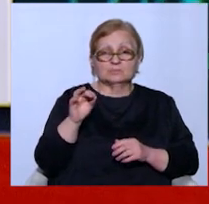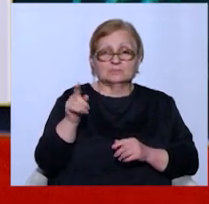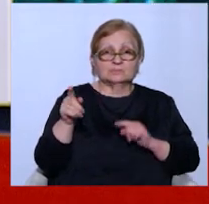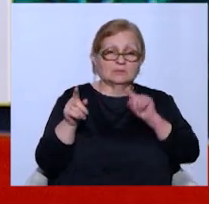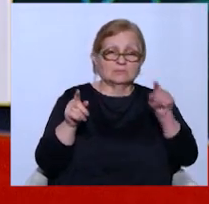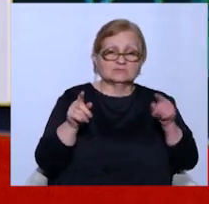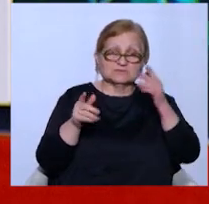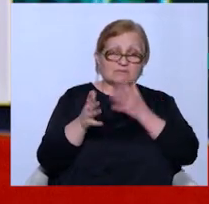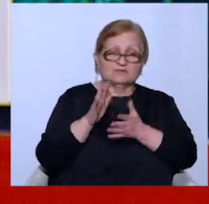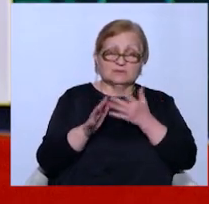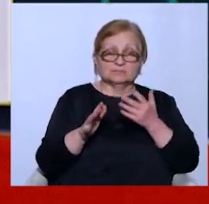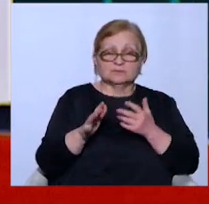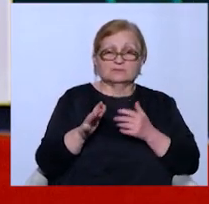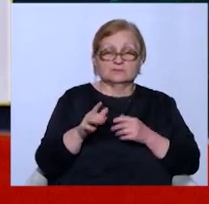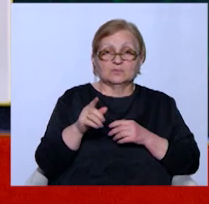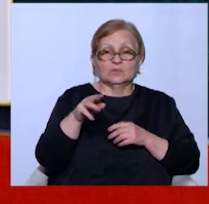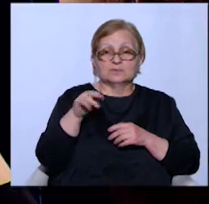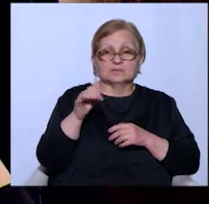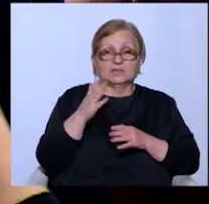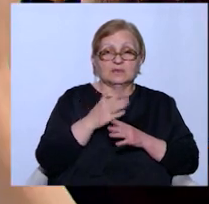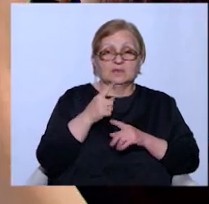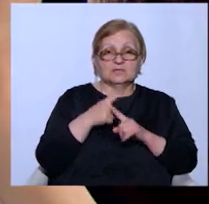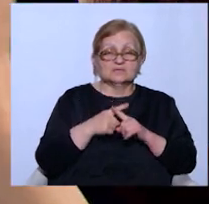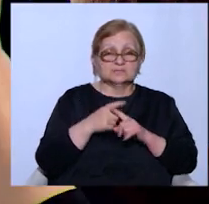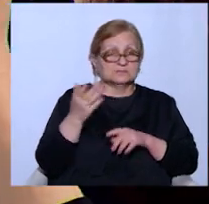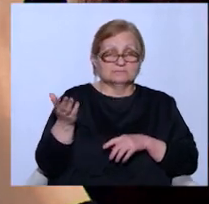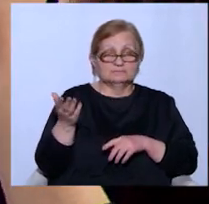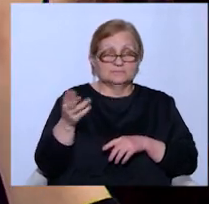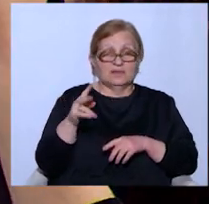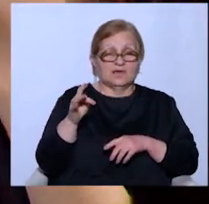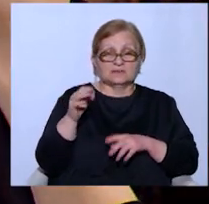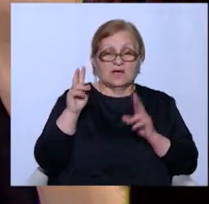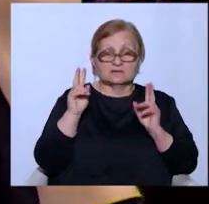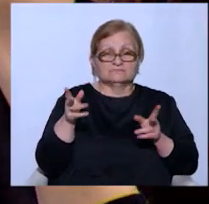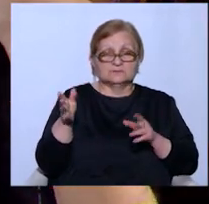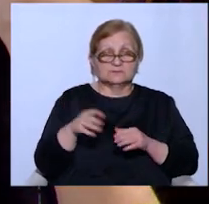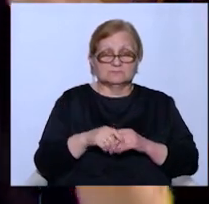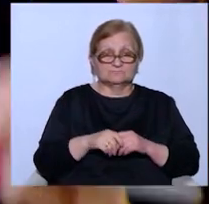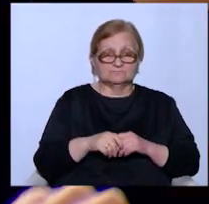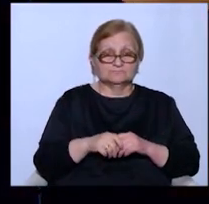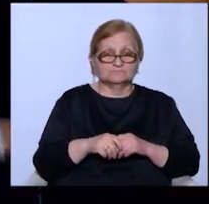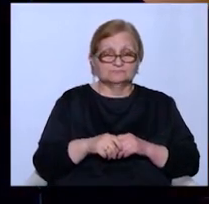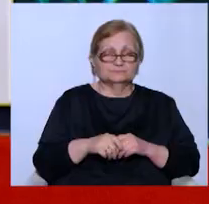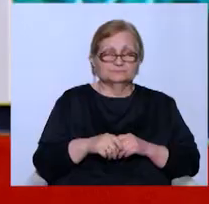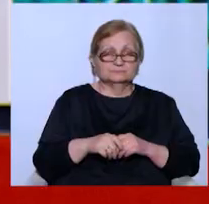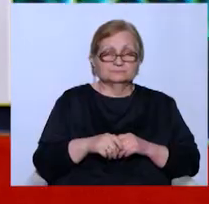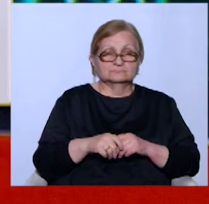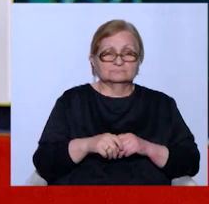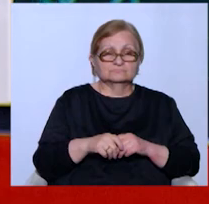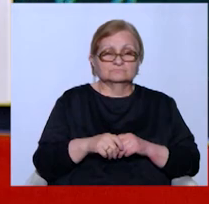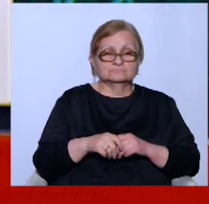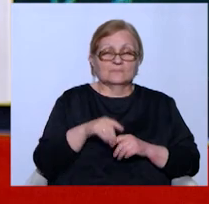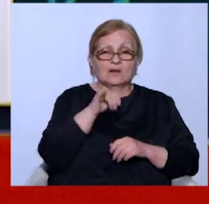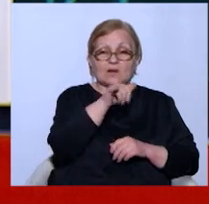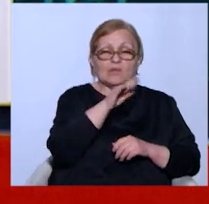მარიცასაც გავიგებდი, ხო? ესე იგი ვთქვათ, დათოს აქვს X-ი ლარი. არ ვიცი რამდენი აქვს, მაგრამ ვთქვათ ეს რიცხვი არის X-ი ლარი. მაშინ მარიცას